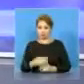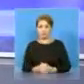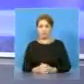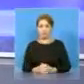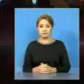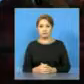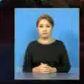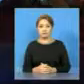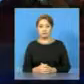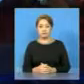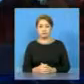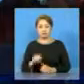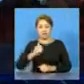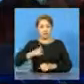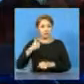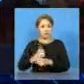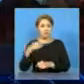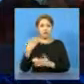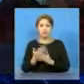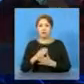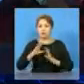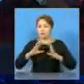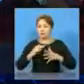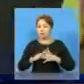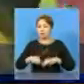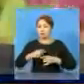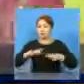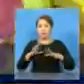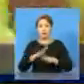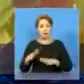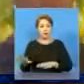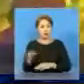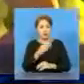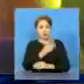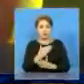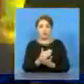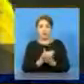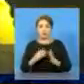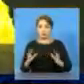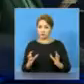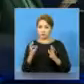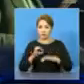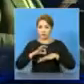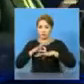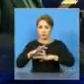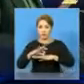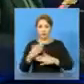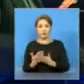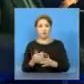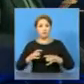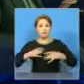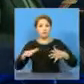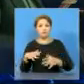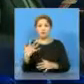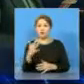тарқатады. Елбасы мәртебесі ел мерейатты салтанатты шара барлық санитарлық талапты сақтай отырып ұйымдастырылды. Бұл мерекенің